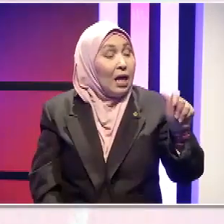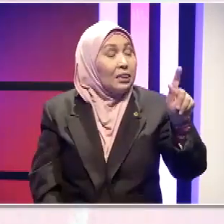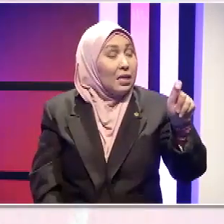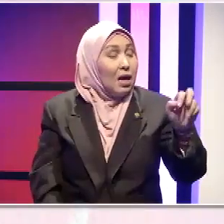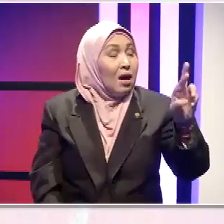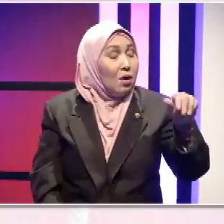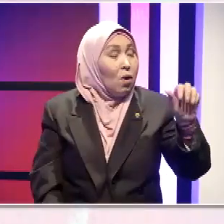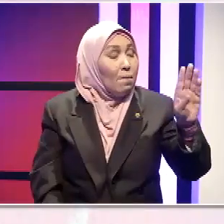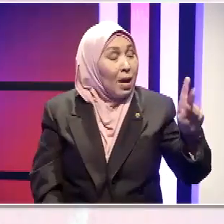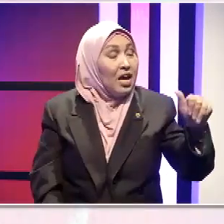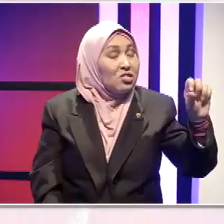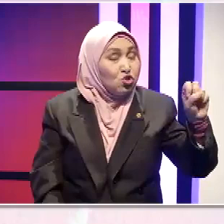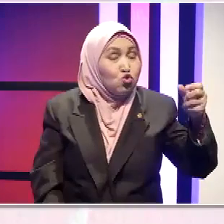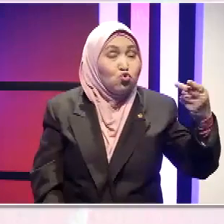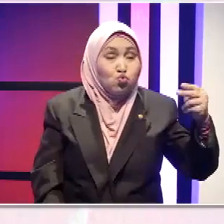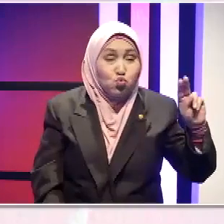perlu kita meskipun